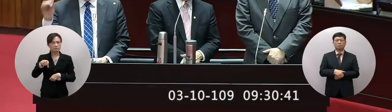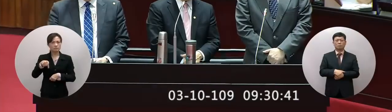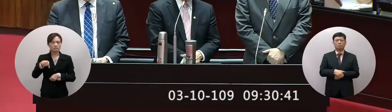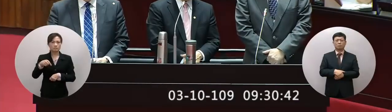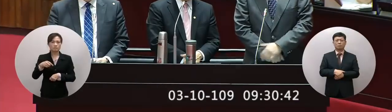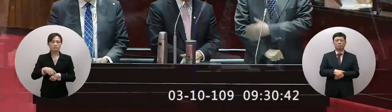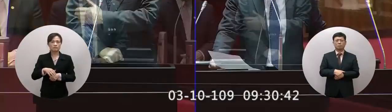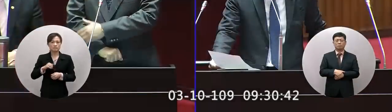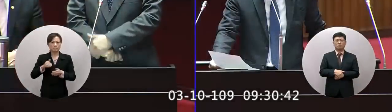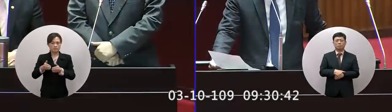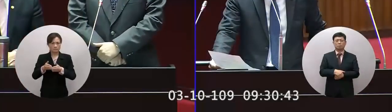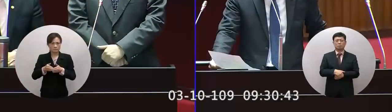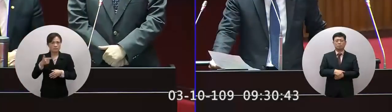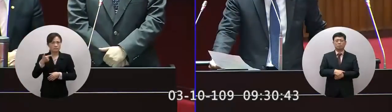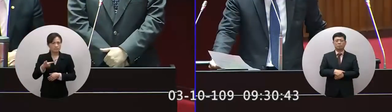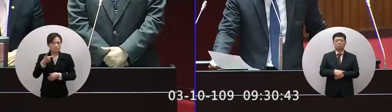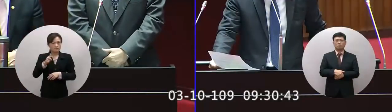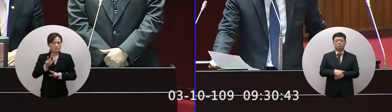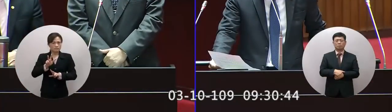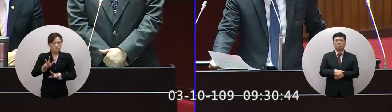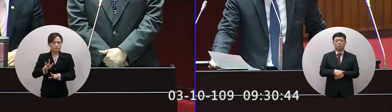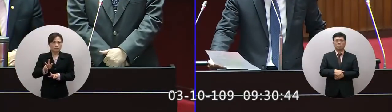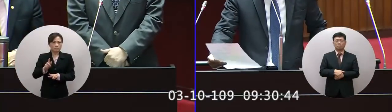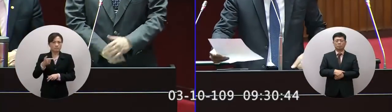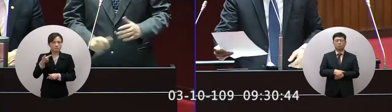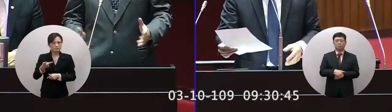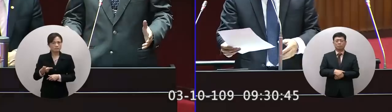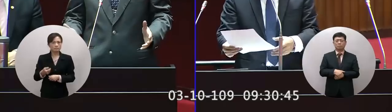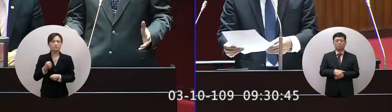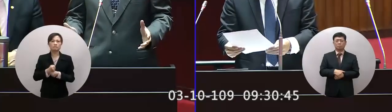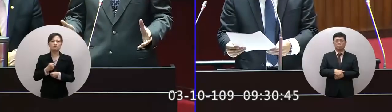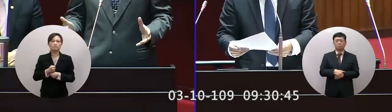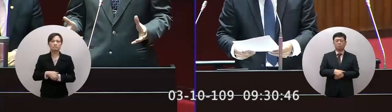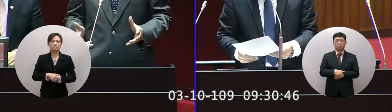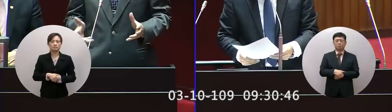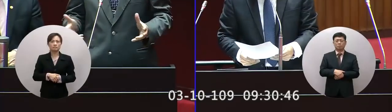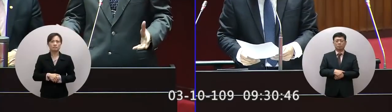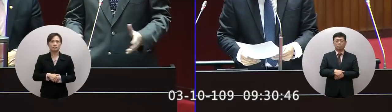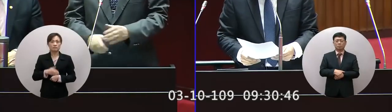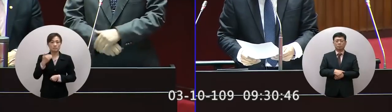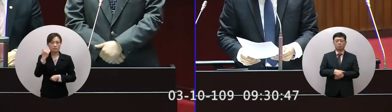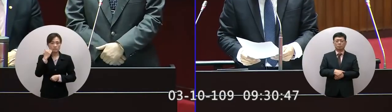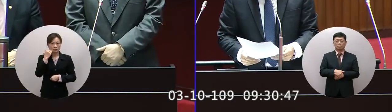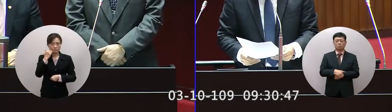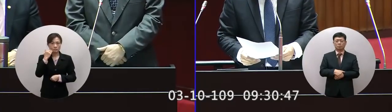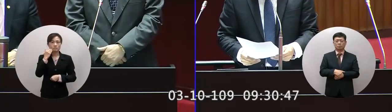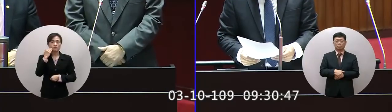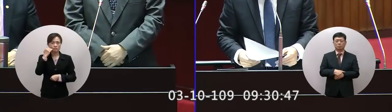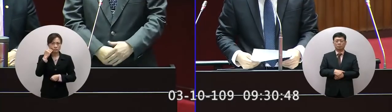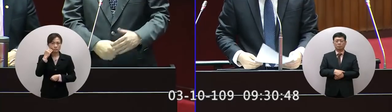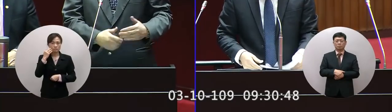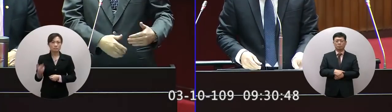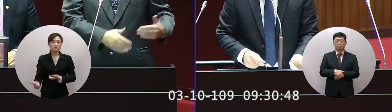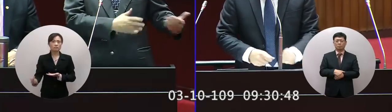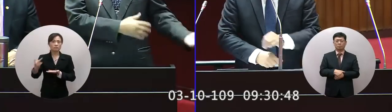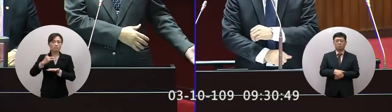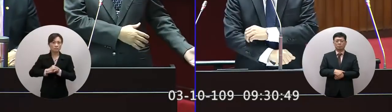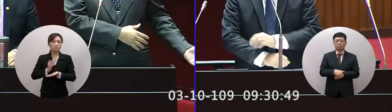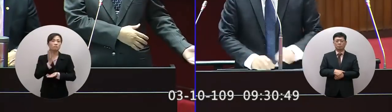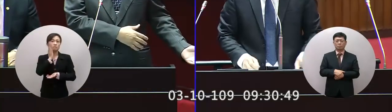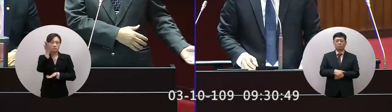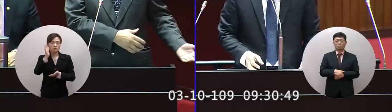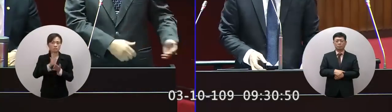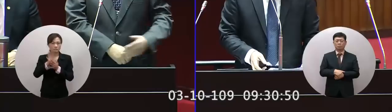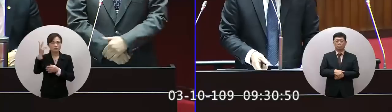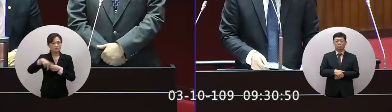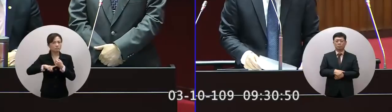稳扎稳打啊。刚刚院长也提到了哈，量力而为，所以这一波如果能够顺利成型之后，我们当然再延续